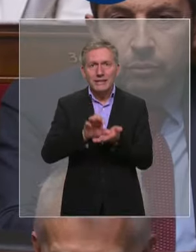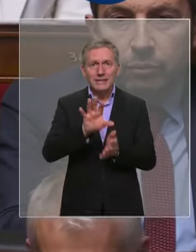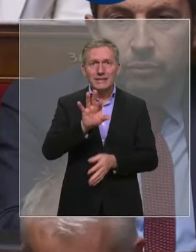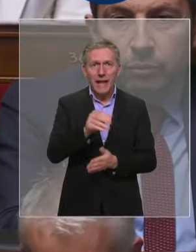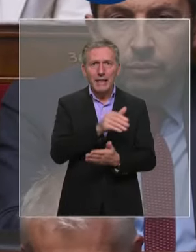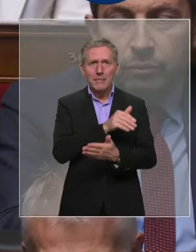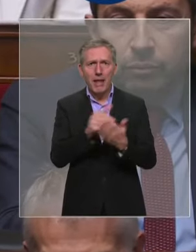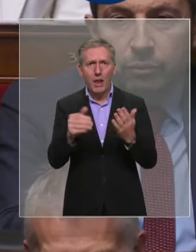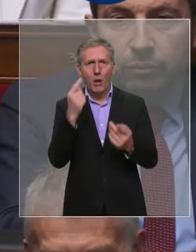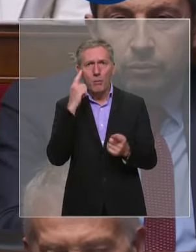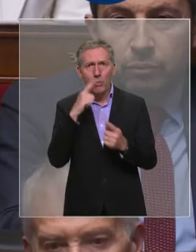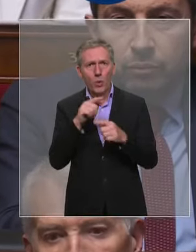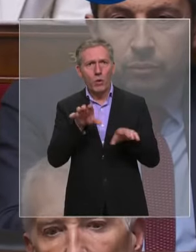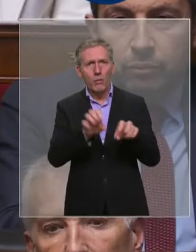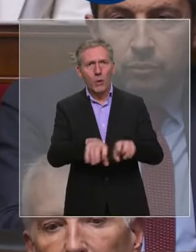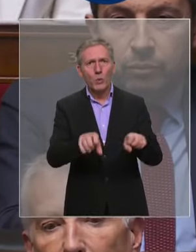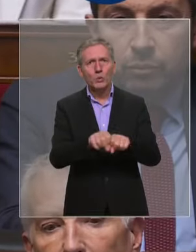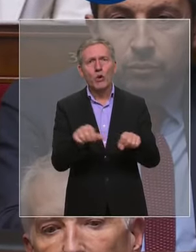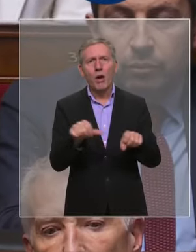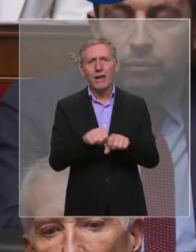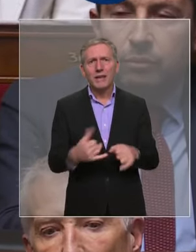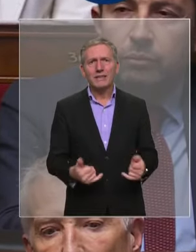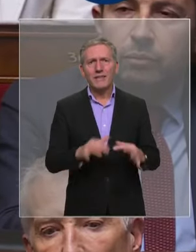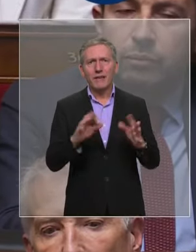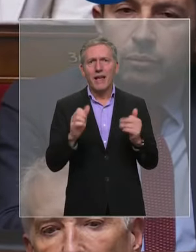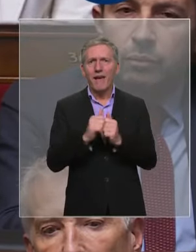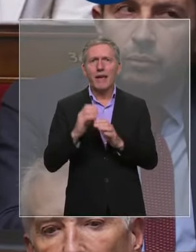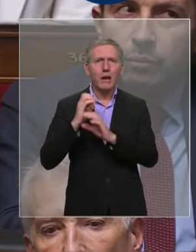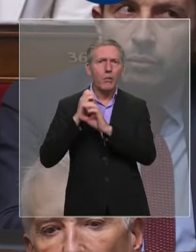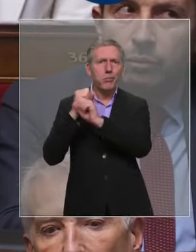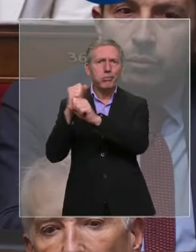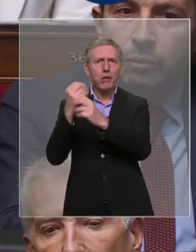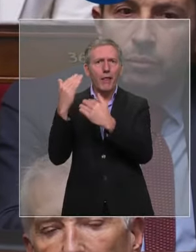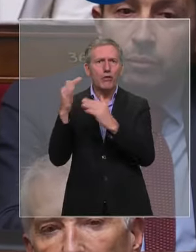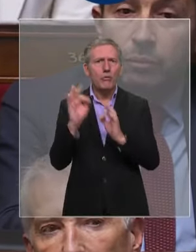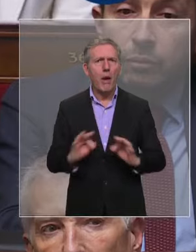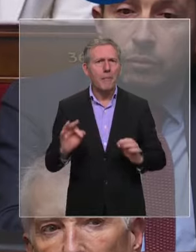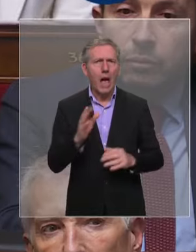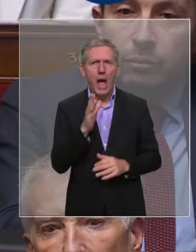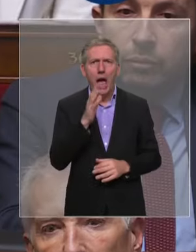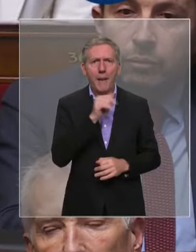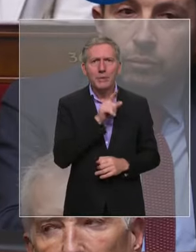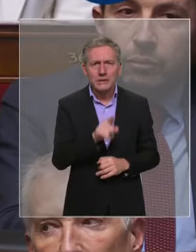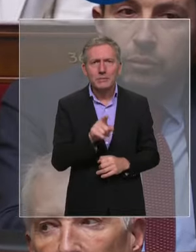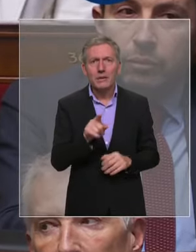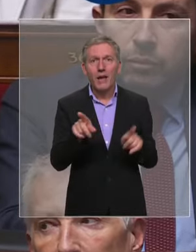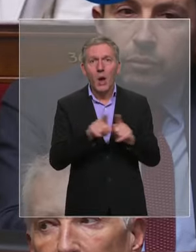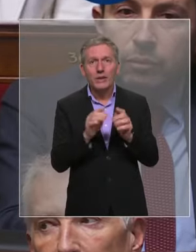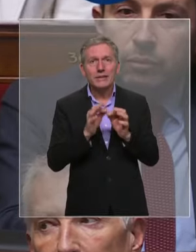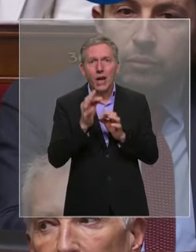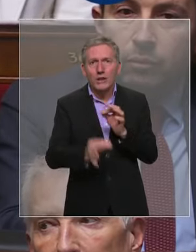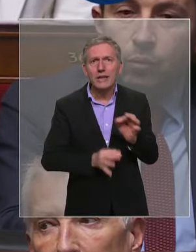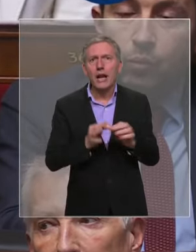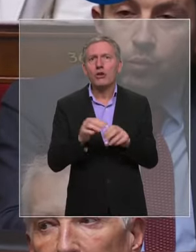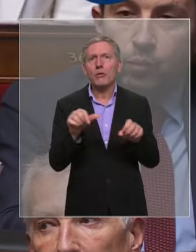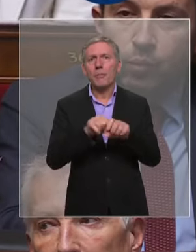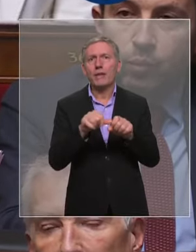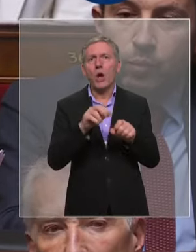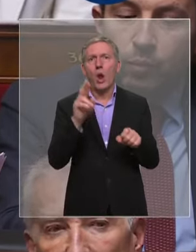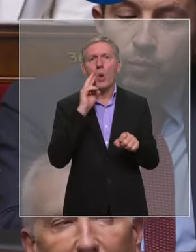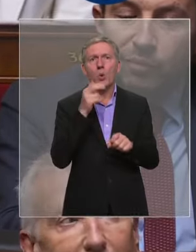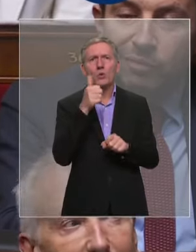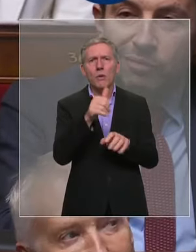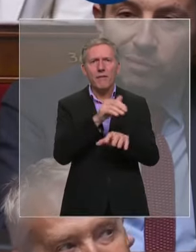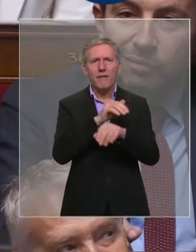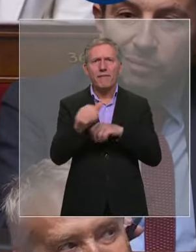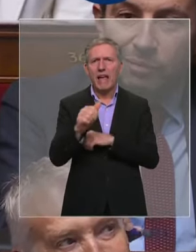d'euros pour produire du carburant en France, sans dépendre des puissances étrangères, y compris celles qui recyclent le pétrole russe, contre lequel vous ne